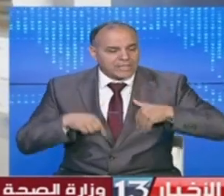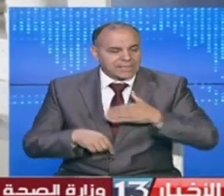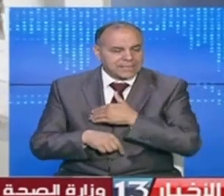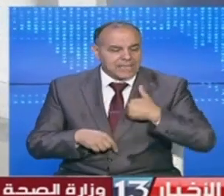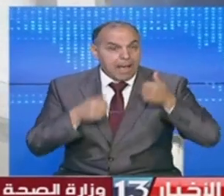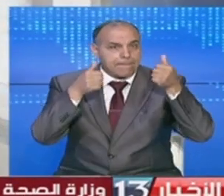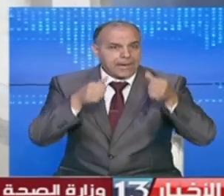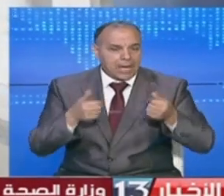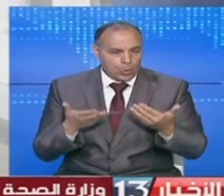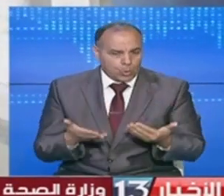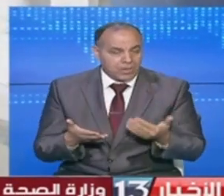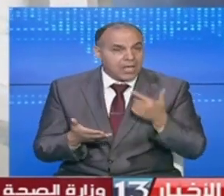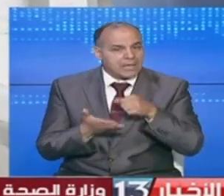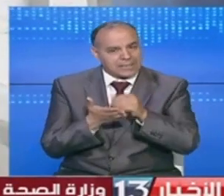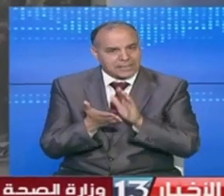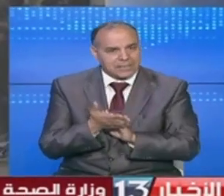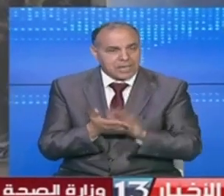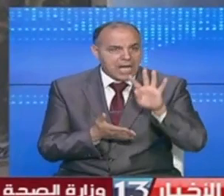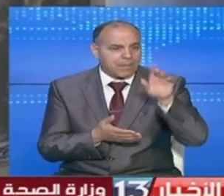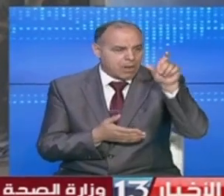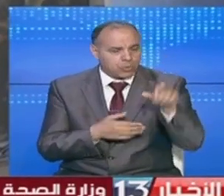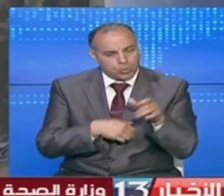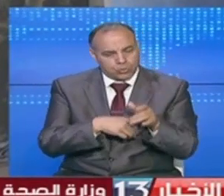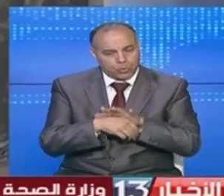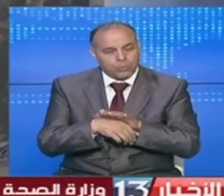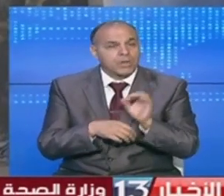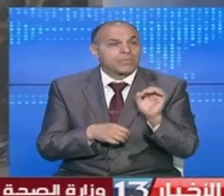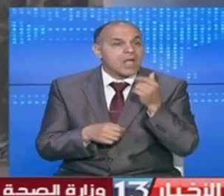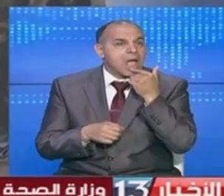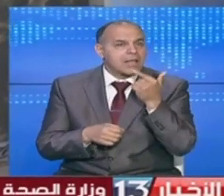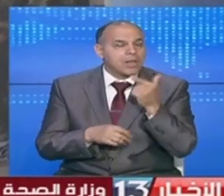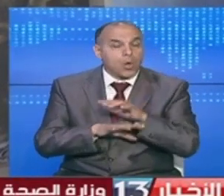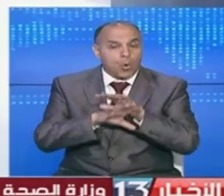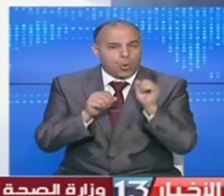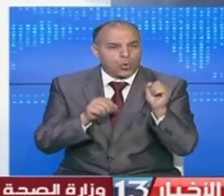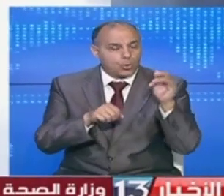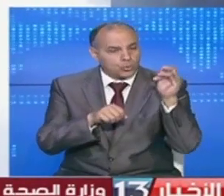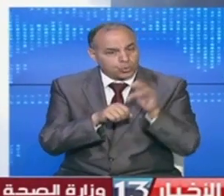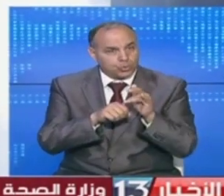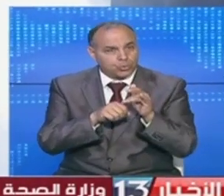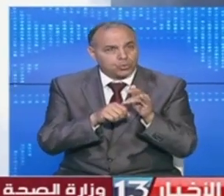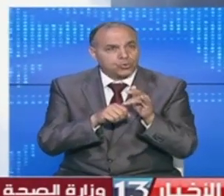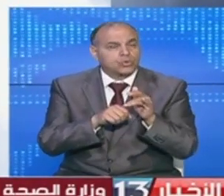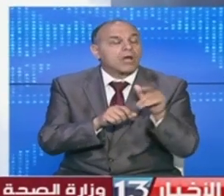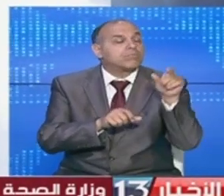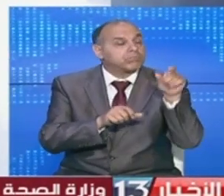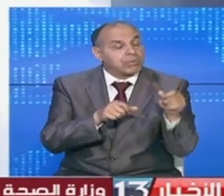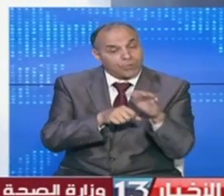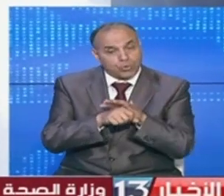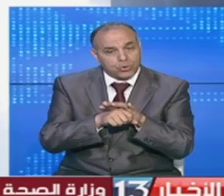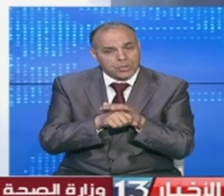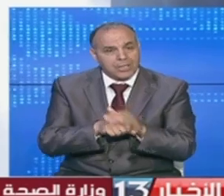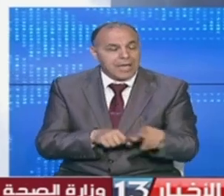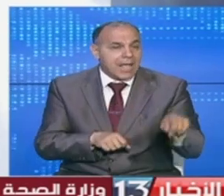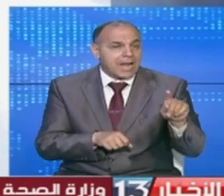في بلاغها اليومي تسجيل 4 حالات إصابة بفيروس كورونا، ليرتفع العدد الجملي للمصابين بهذا الفيروس